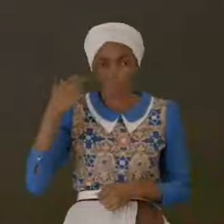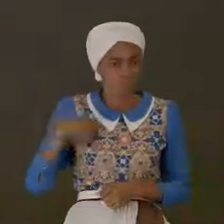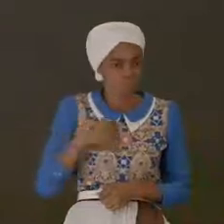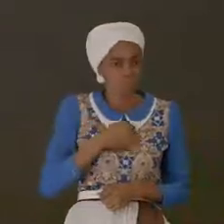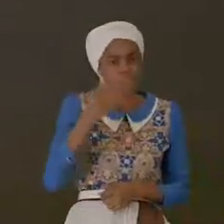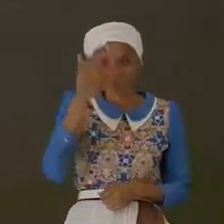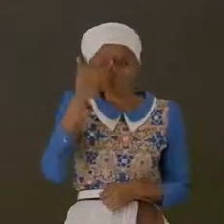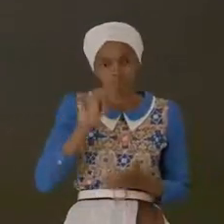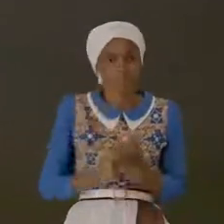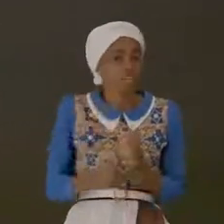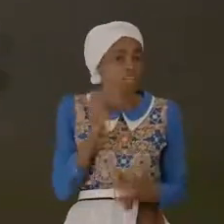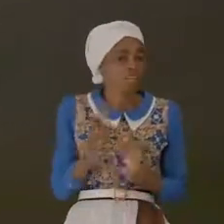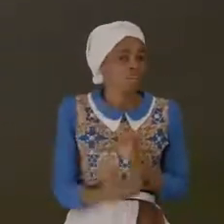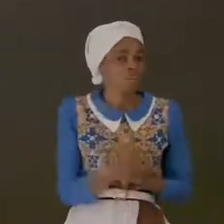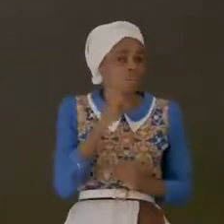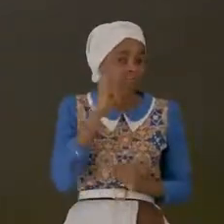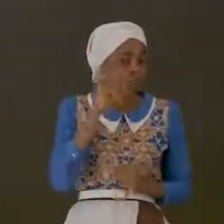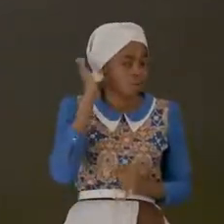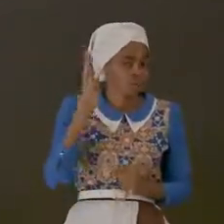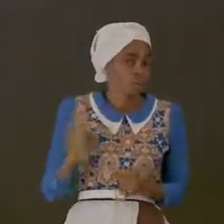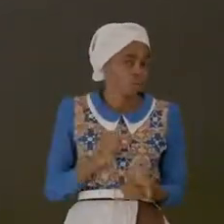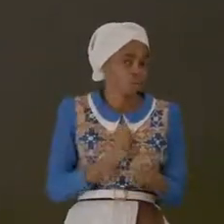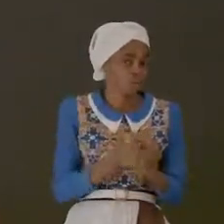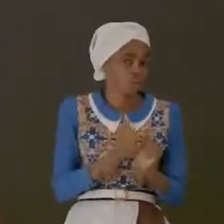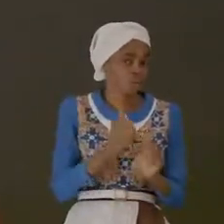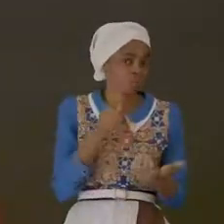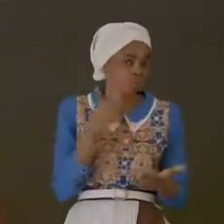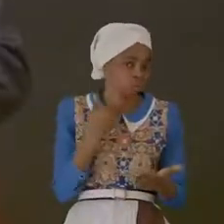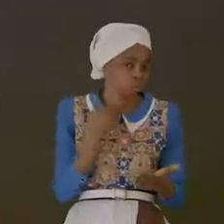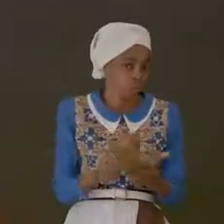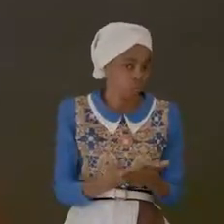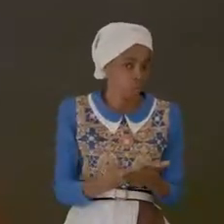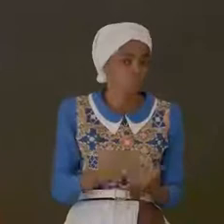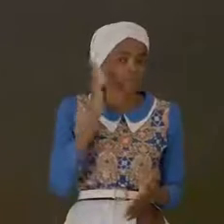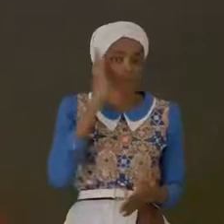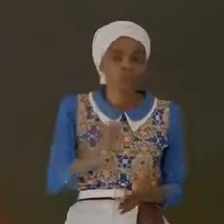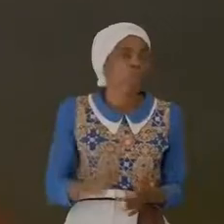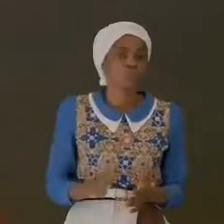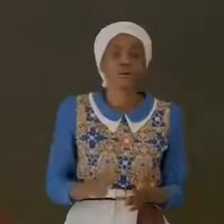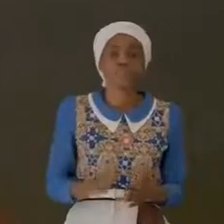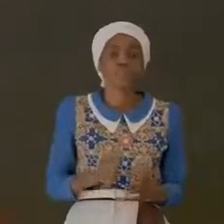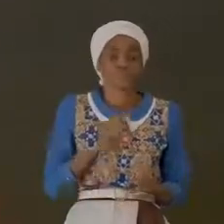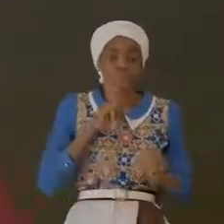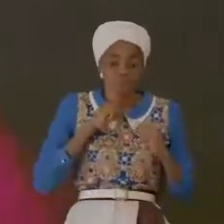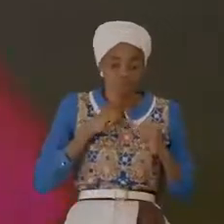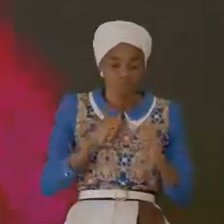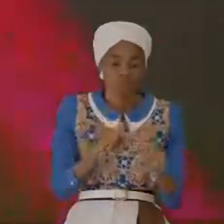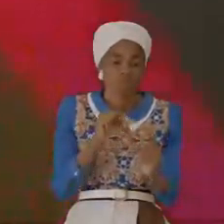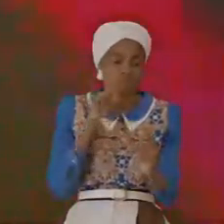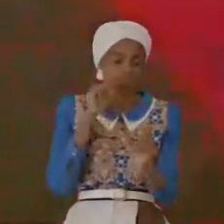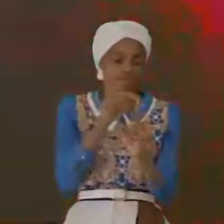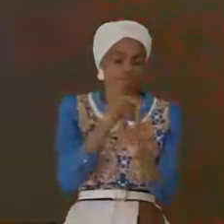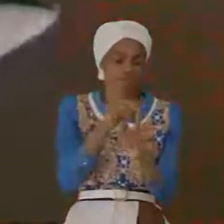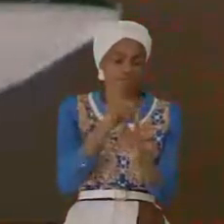savait, comme nous le savons, que si quelqu'un doit bien courir, la personne doit rester sur sa trace, continuer de